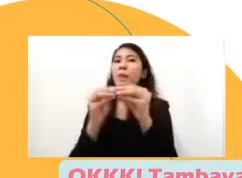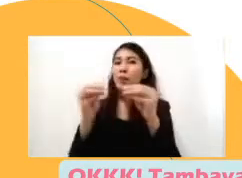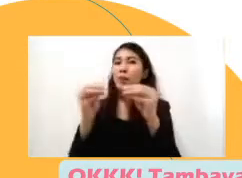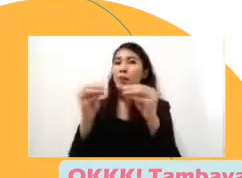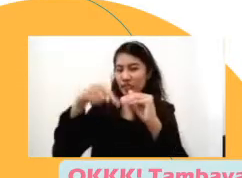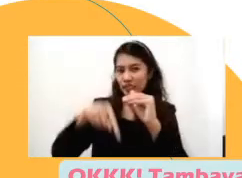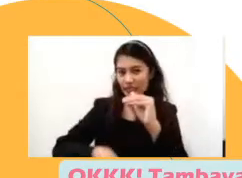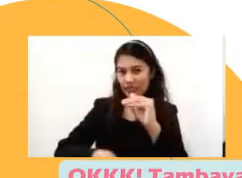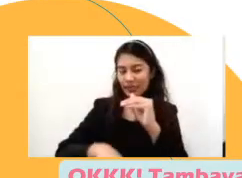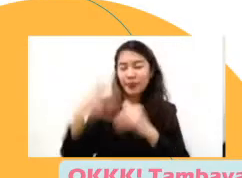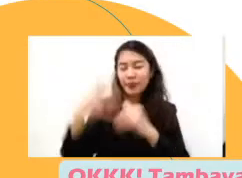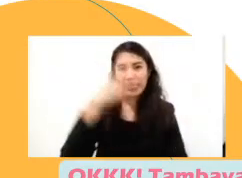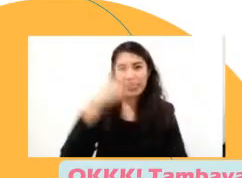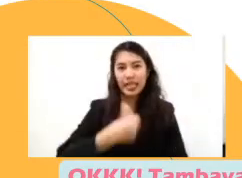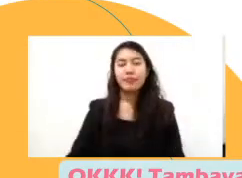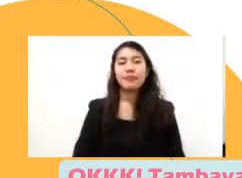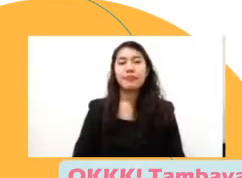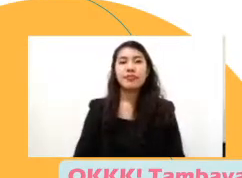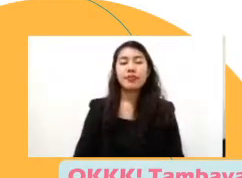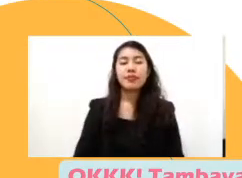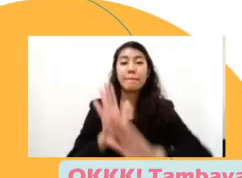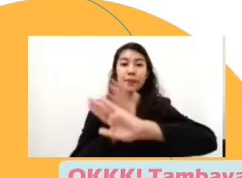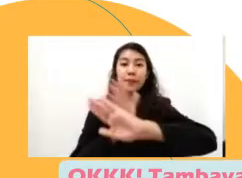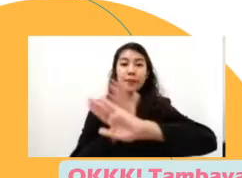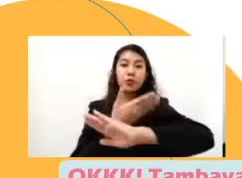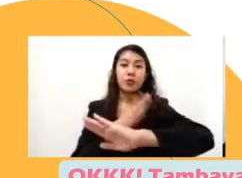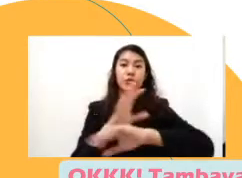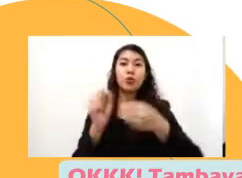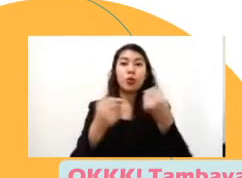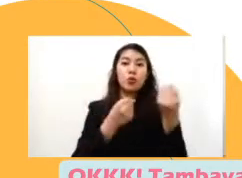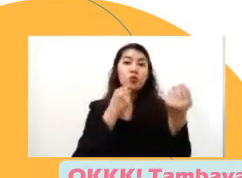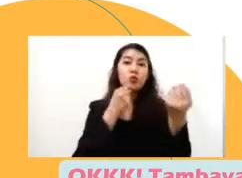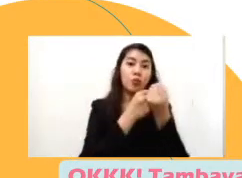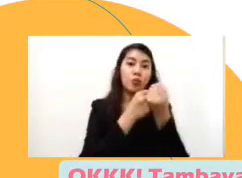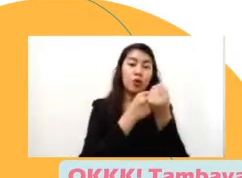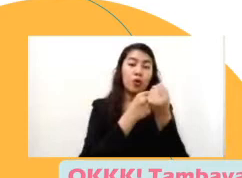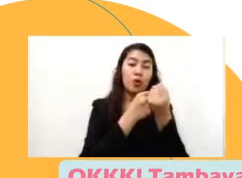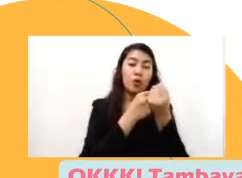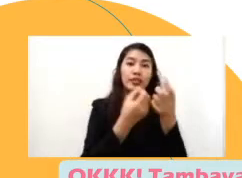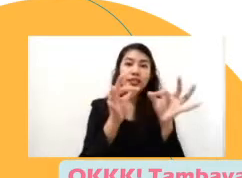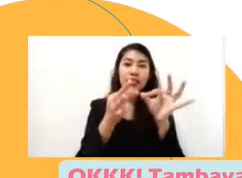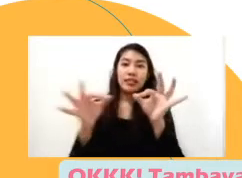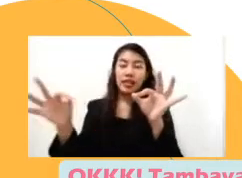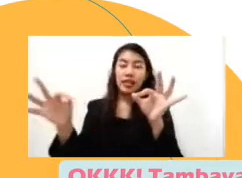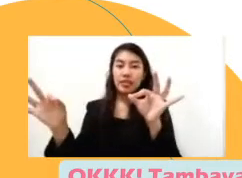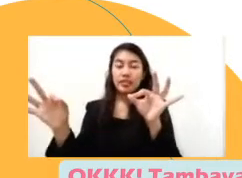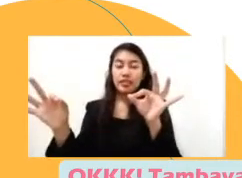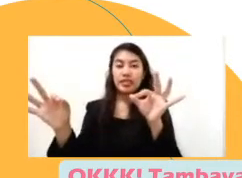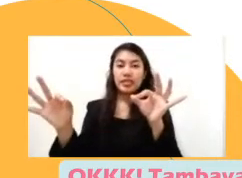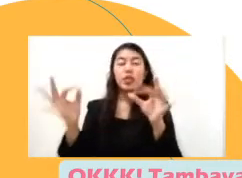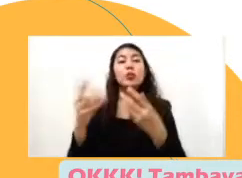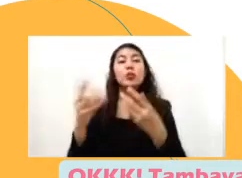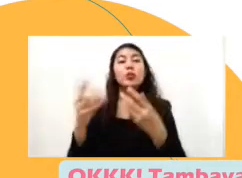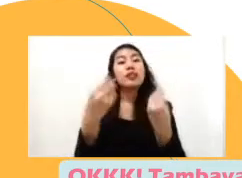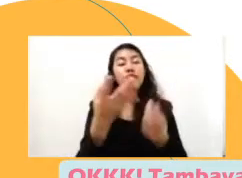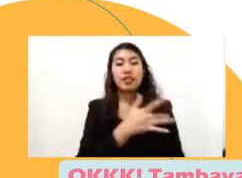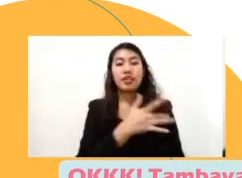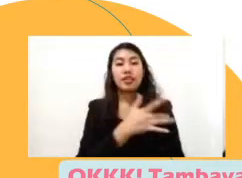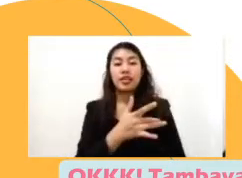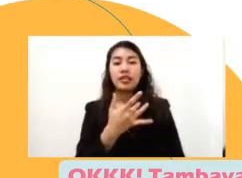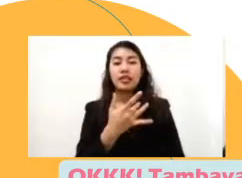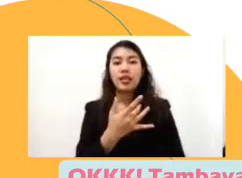again, sabi ko nga, diba, ang music ay nagbibigay ng suporta sa teksto at nagbibigay din ng pakiramdam. Pero ito, pinaka-paborito